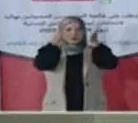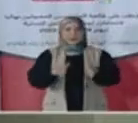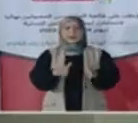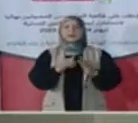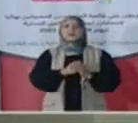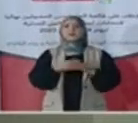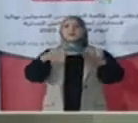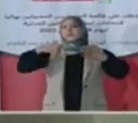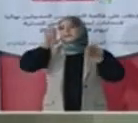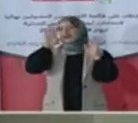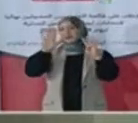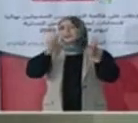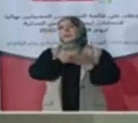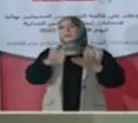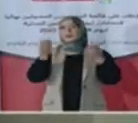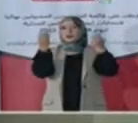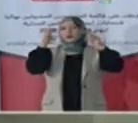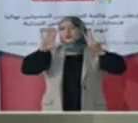هو